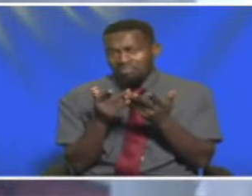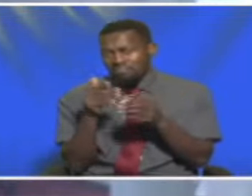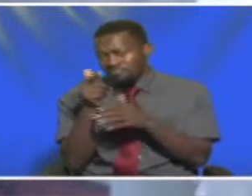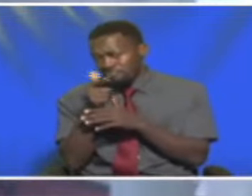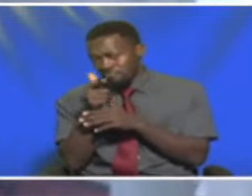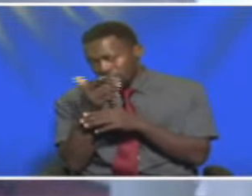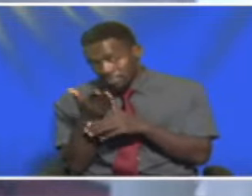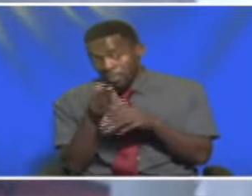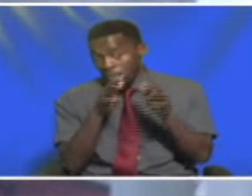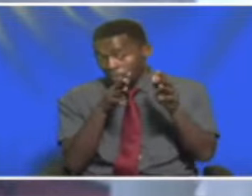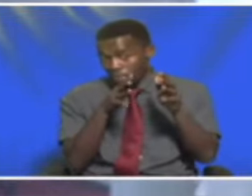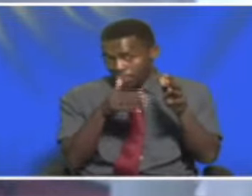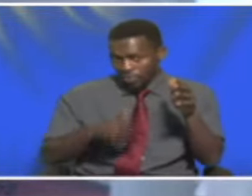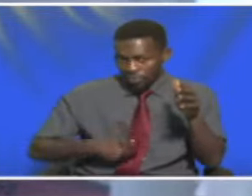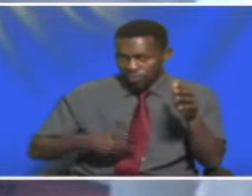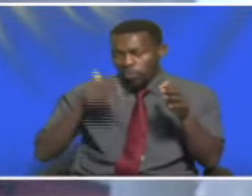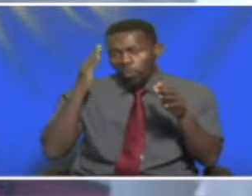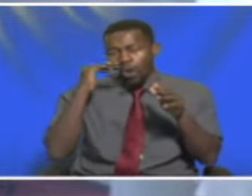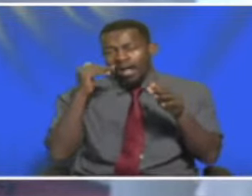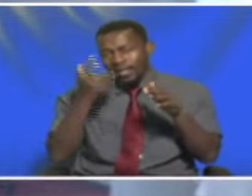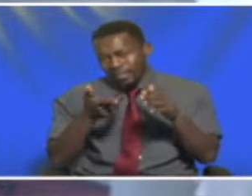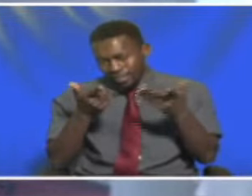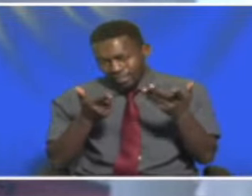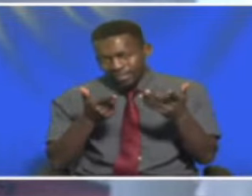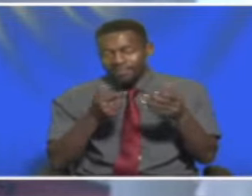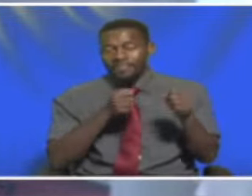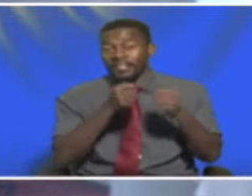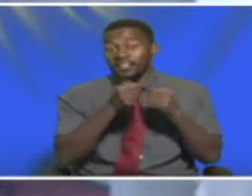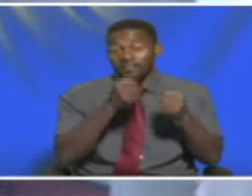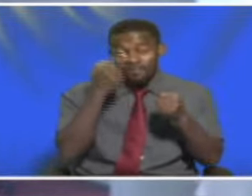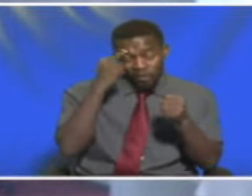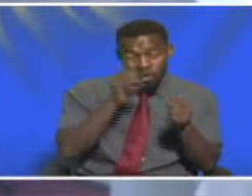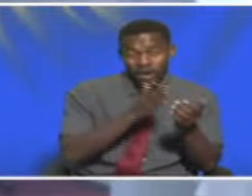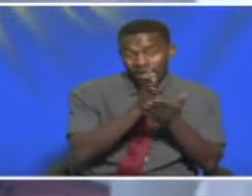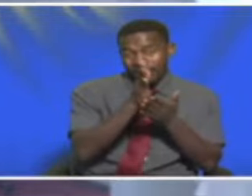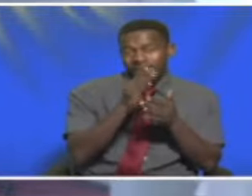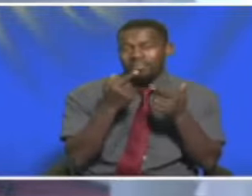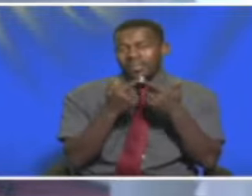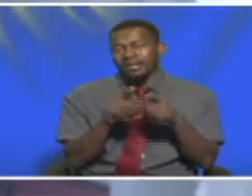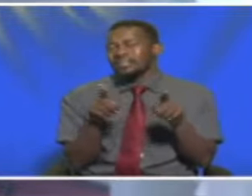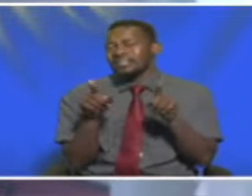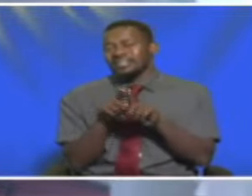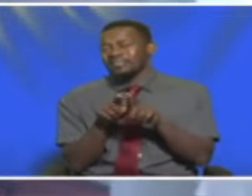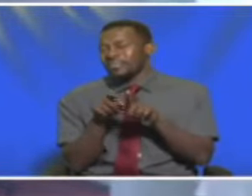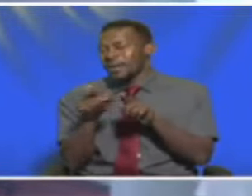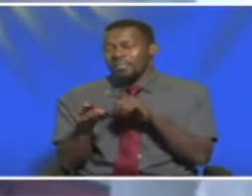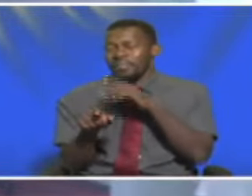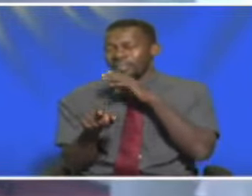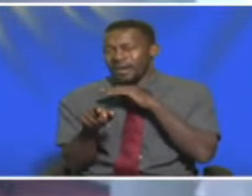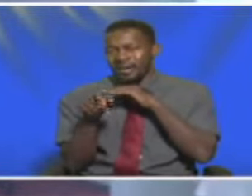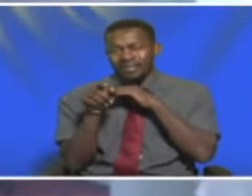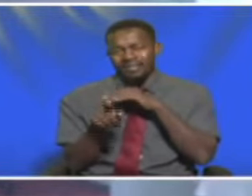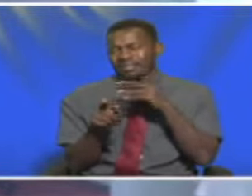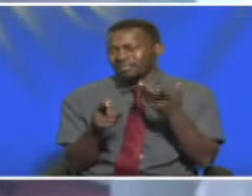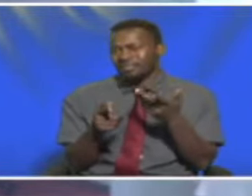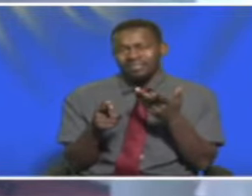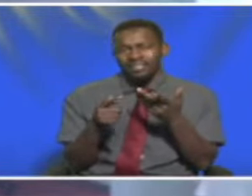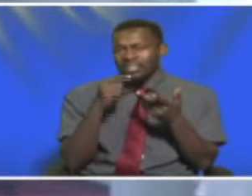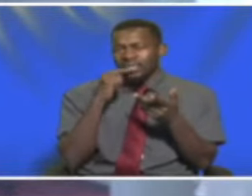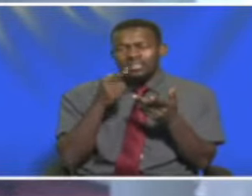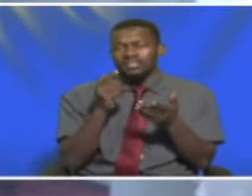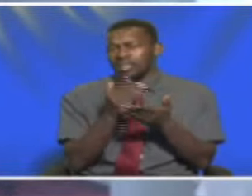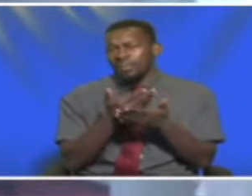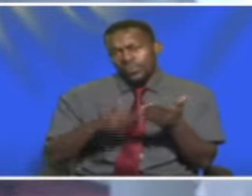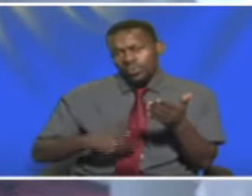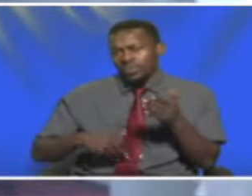vijana kwa kutetea haki yao, lakini pia wamekashifu vibaya ama vibaya wachache wanaotumia maandamano hayo